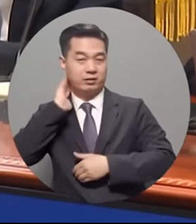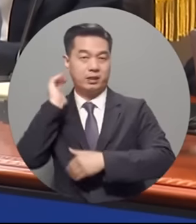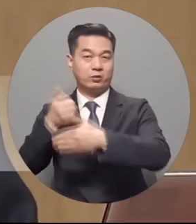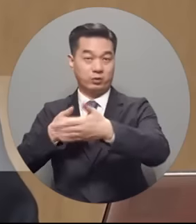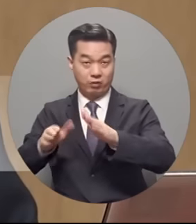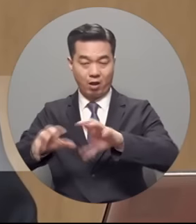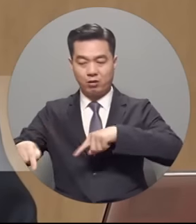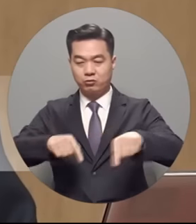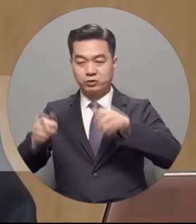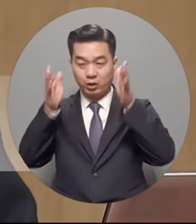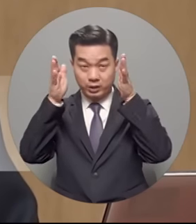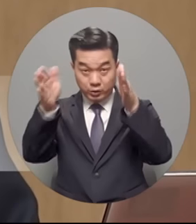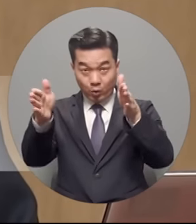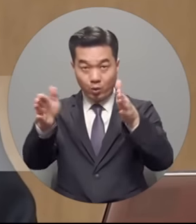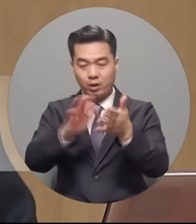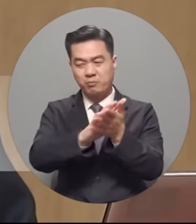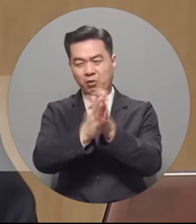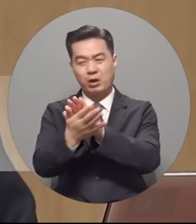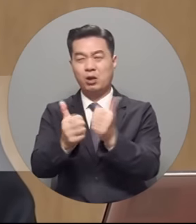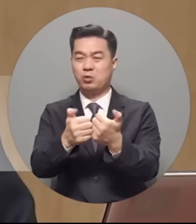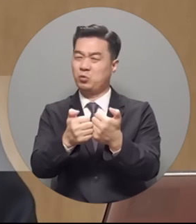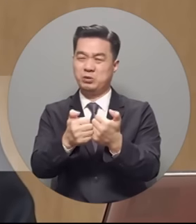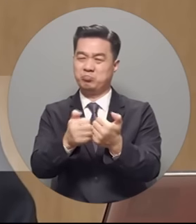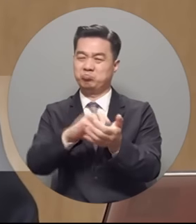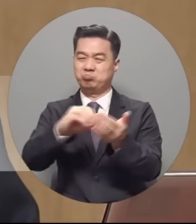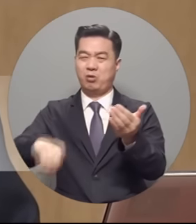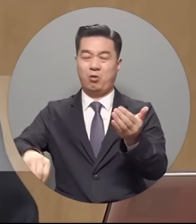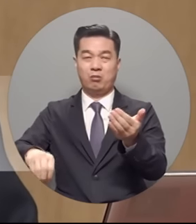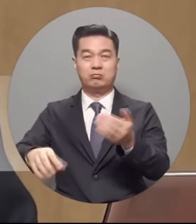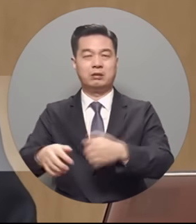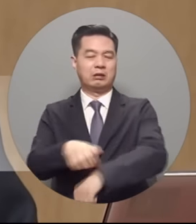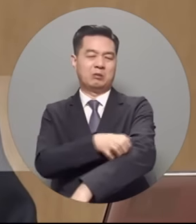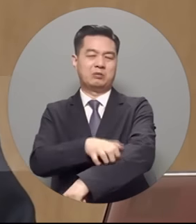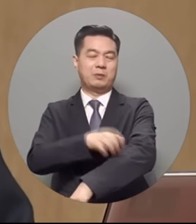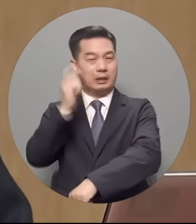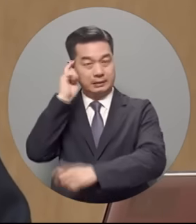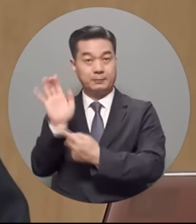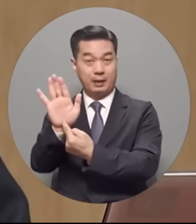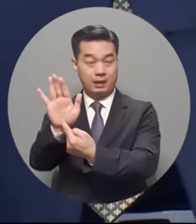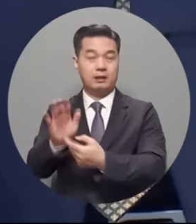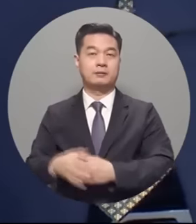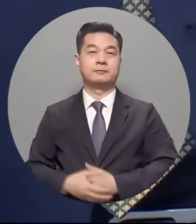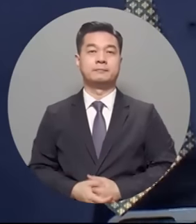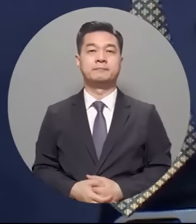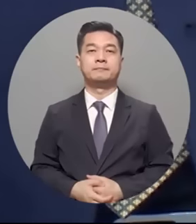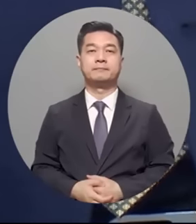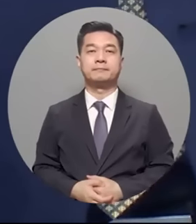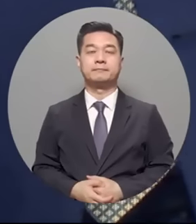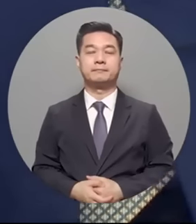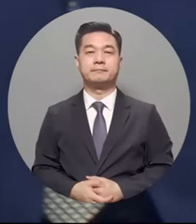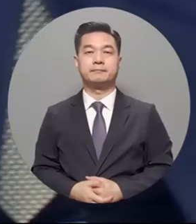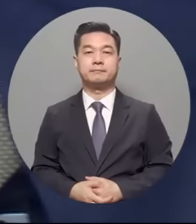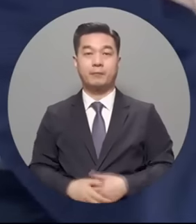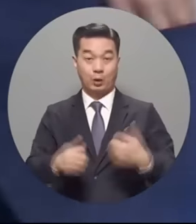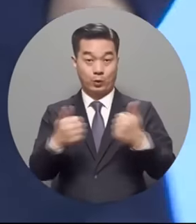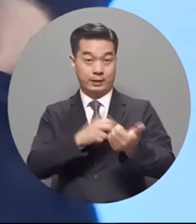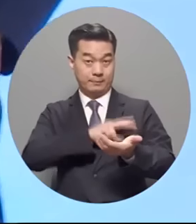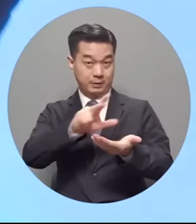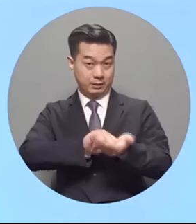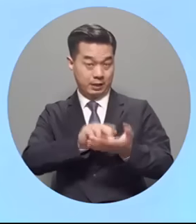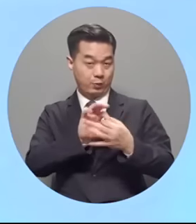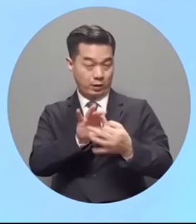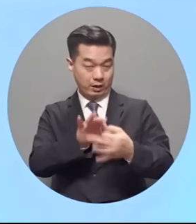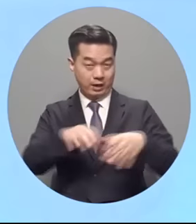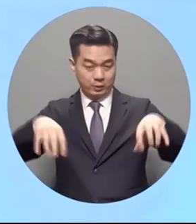변화는 논의 대상이 아니라고 밝히면서 불편한 기색을 보였습니다. 회담 의제와 관련한